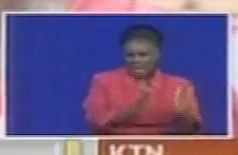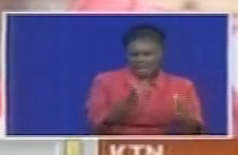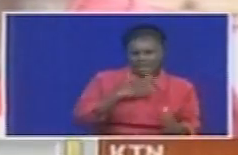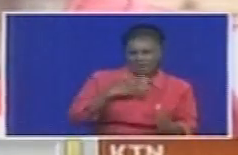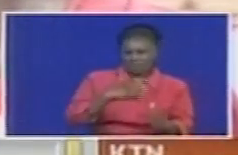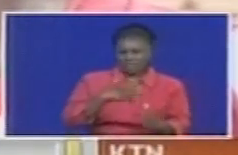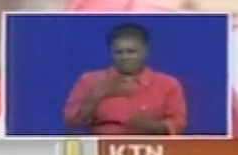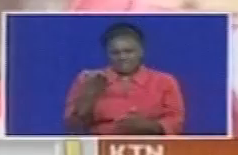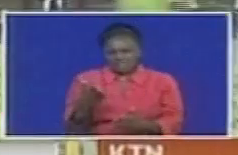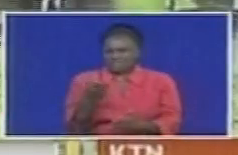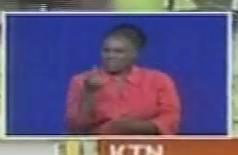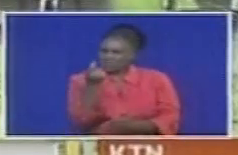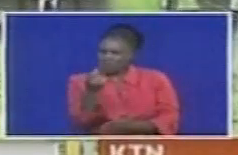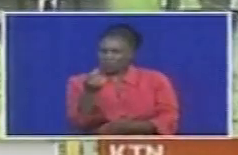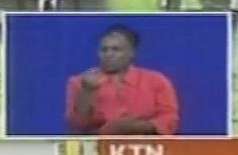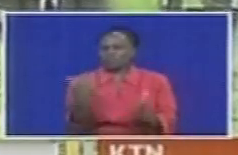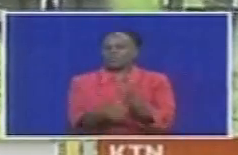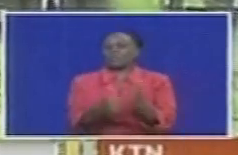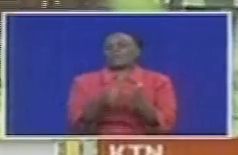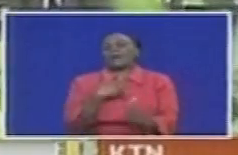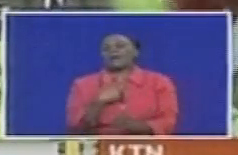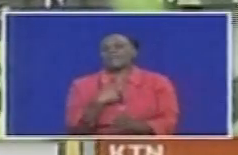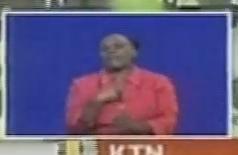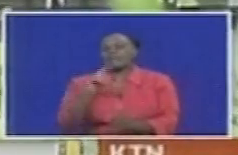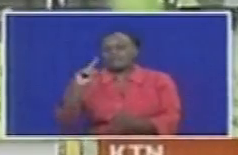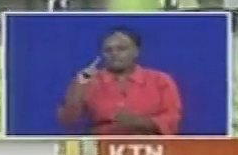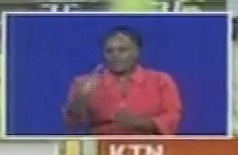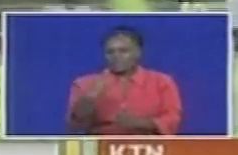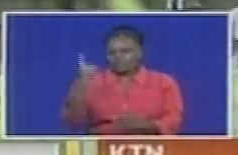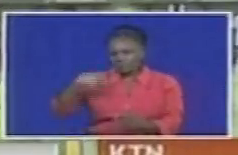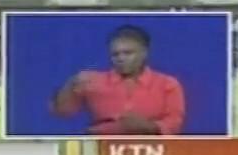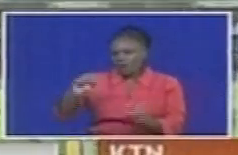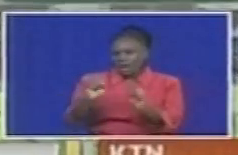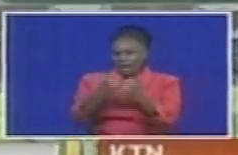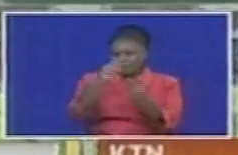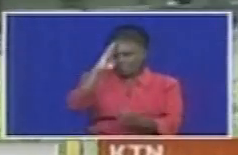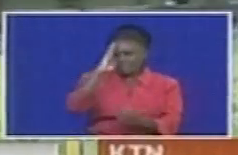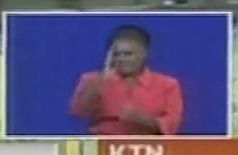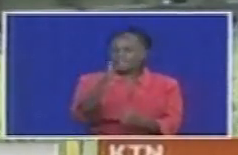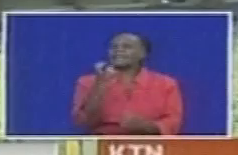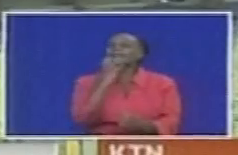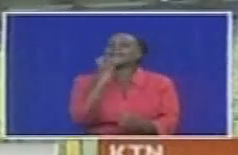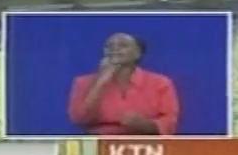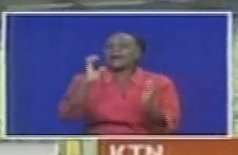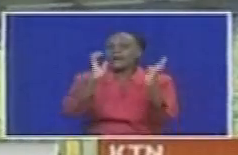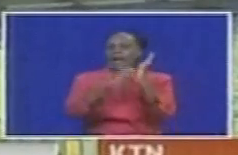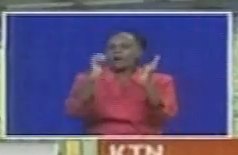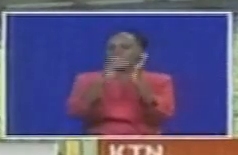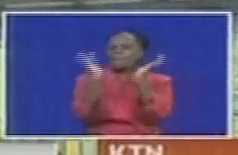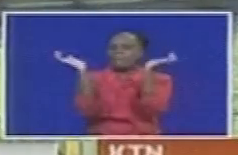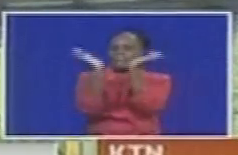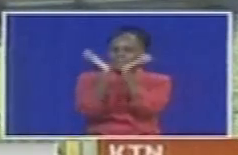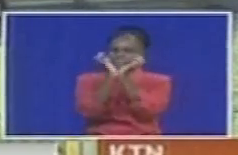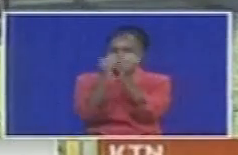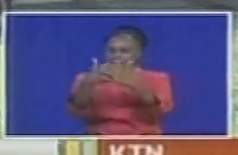organization yetu kidogo ndio inaleta mshiki. Awamu ya kwanza ya michuano ya kufuzu itaandaliwa Jumapili katika uwanja wa Kenyatta, kaunti ya Machakos, kabla